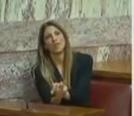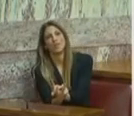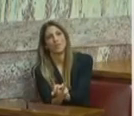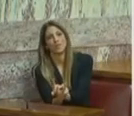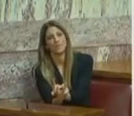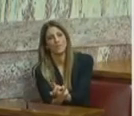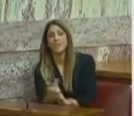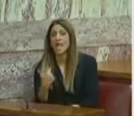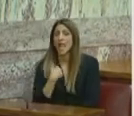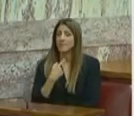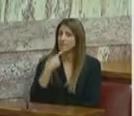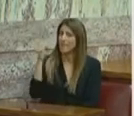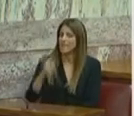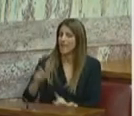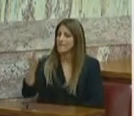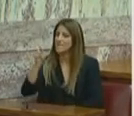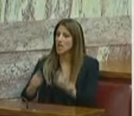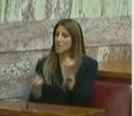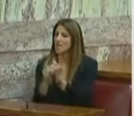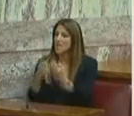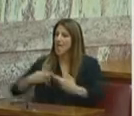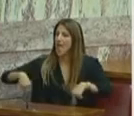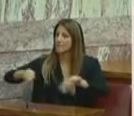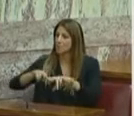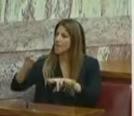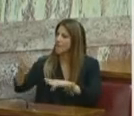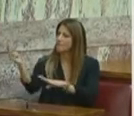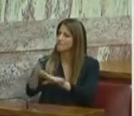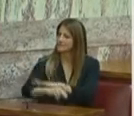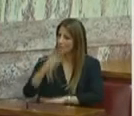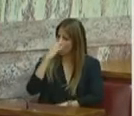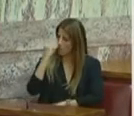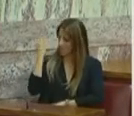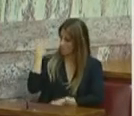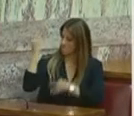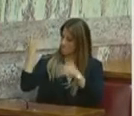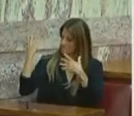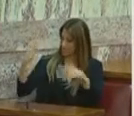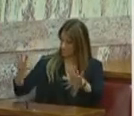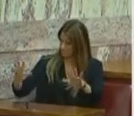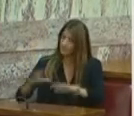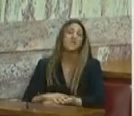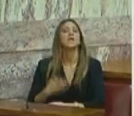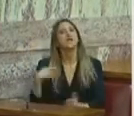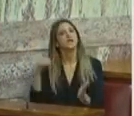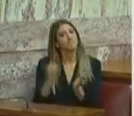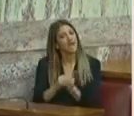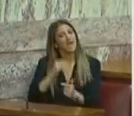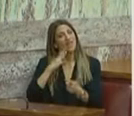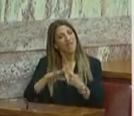Ειδικής Κοινοβουλευτικής Επιτροπής και θέλει πραγματικά μια κάθαρση. Και θα ψηφίσει και υπέρ της